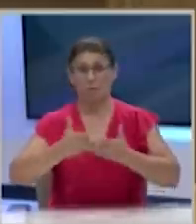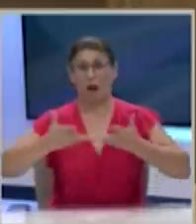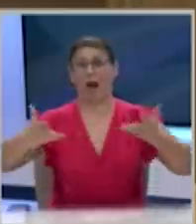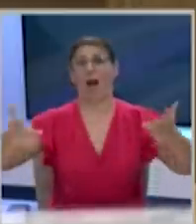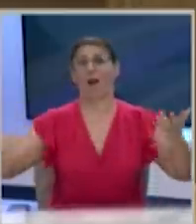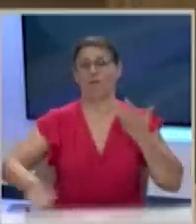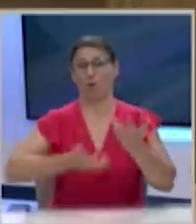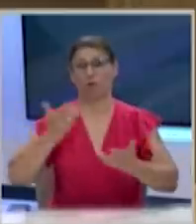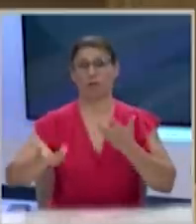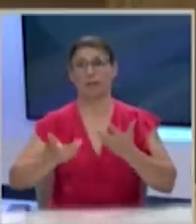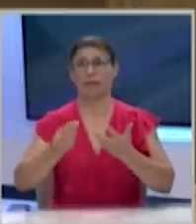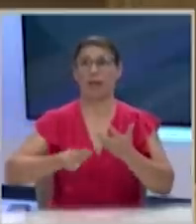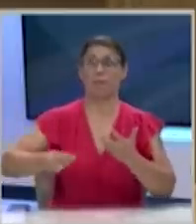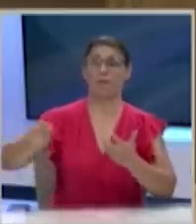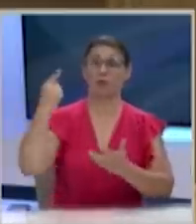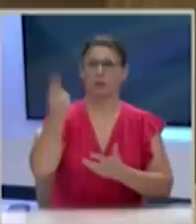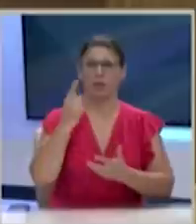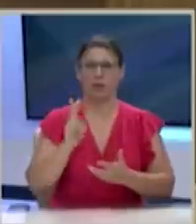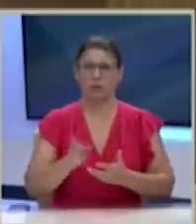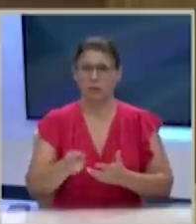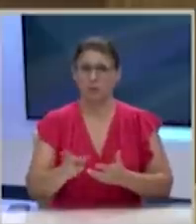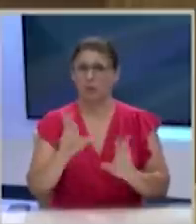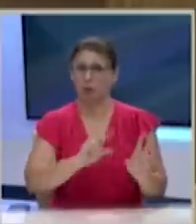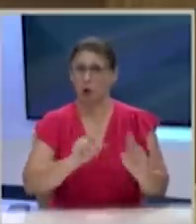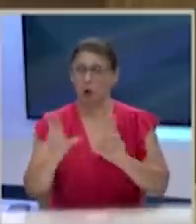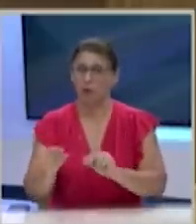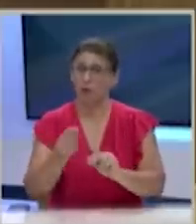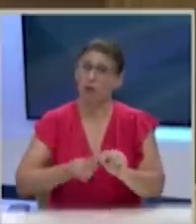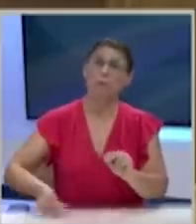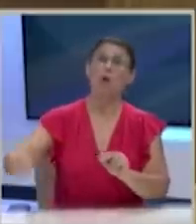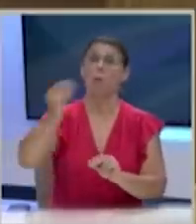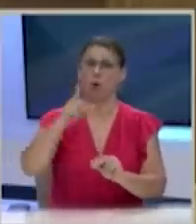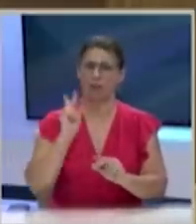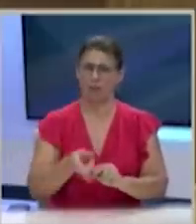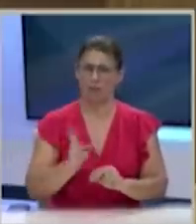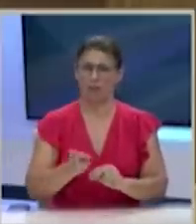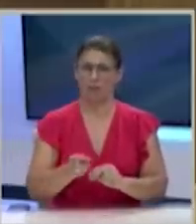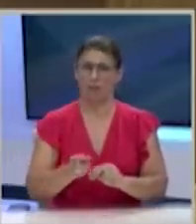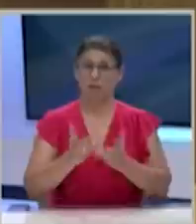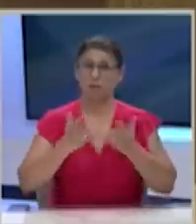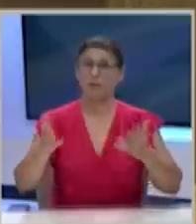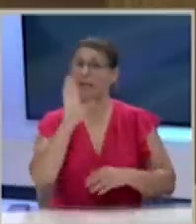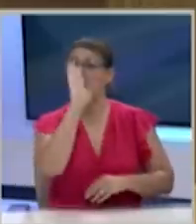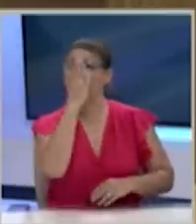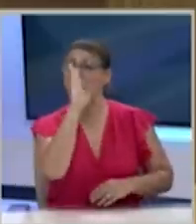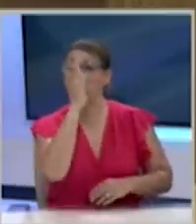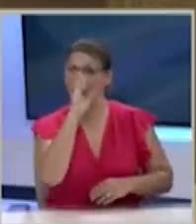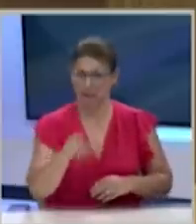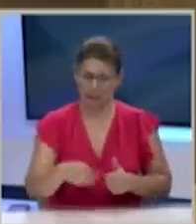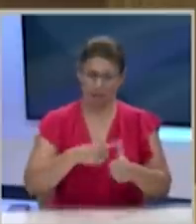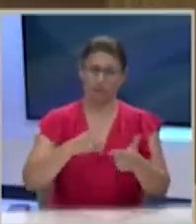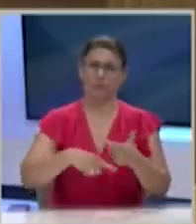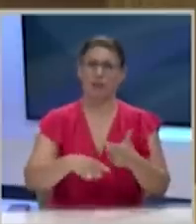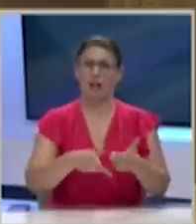τις ακραίες συνθήκες. Κινδυνεύει εξίσου και ακόμα περισσότερο από τη μέγκα υποκρισία, από το